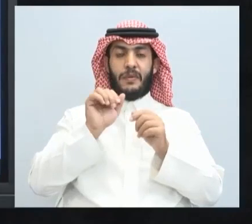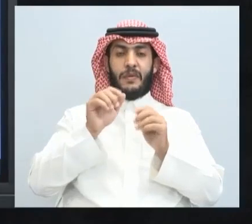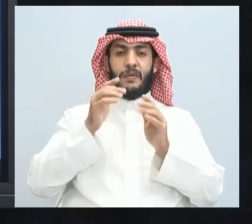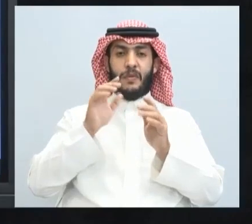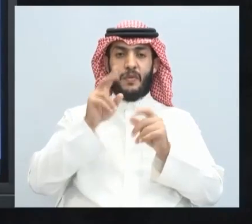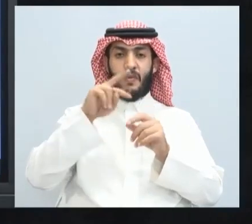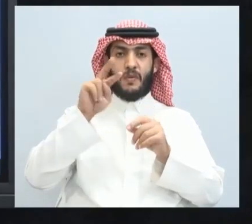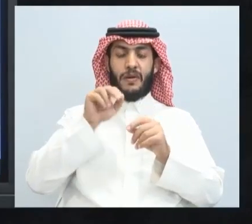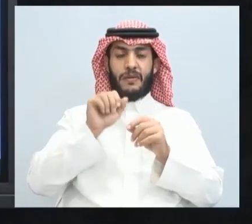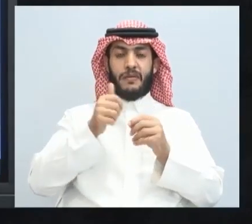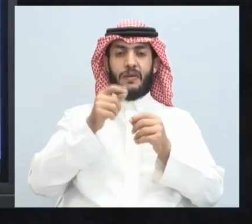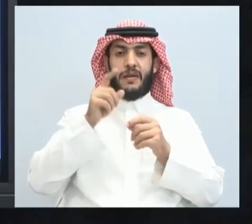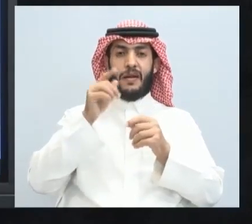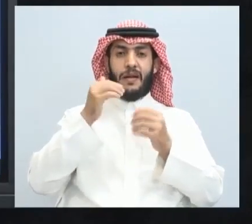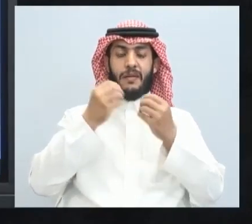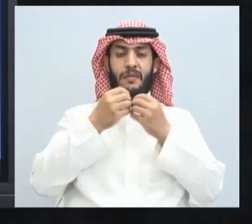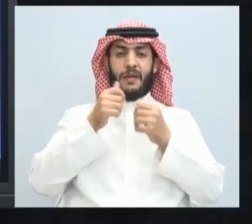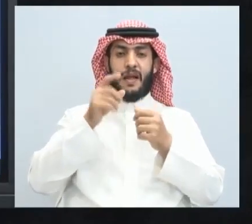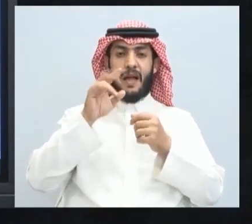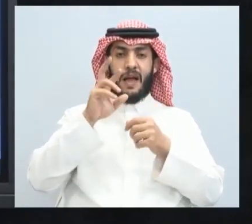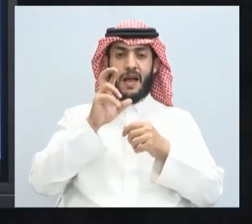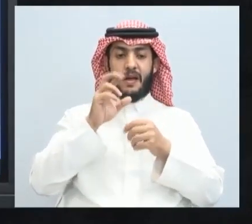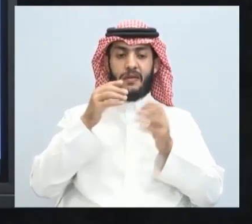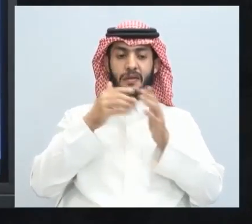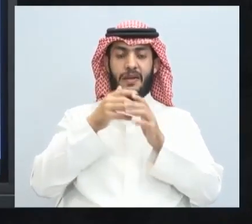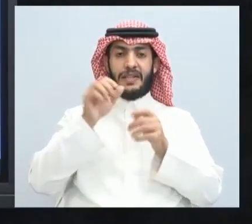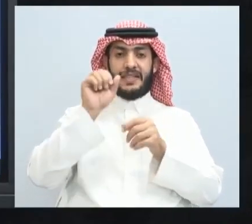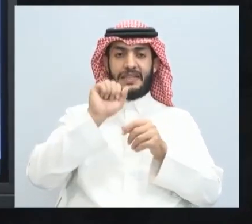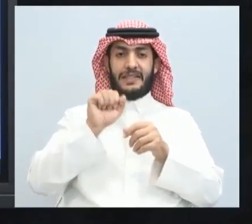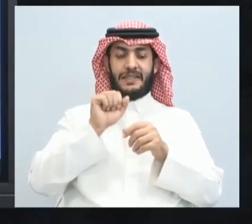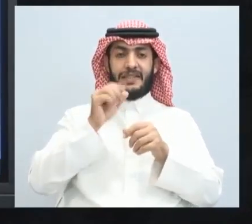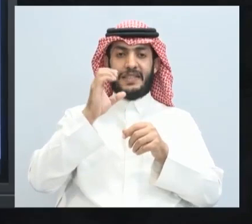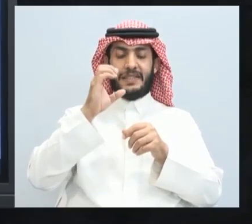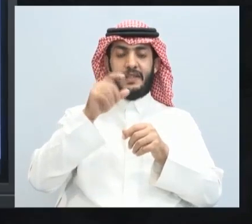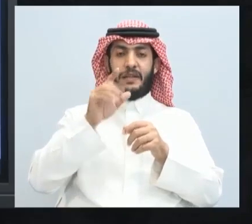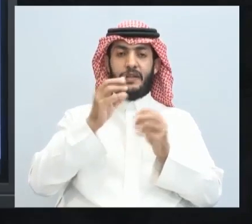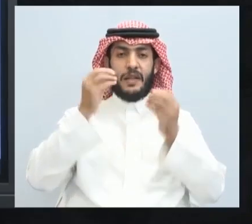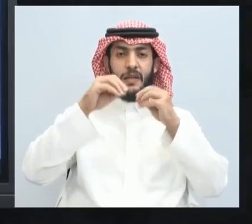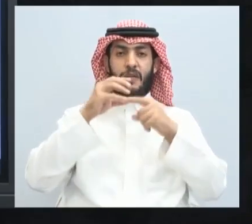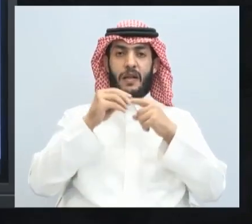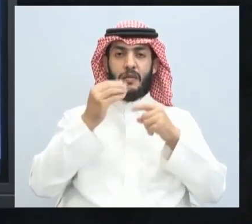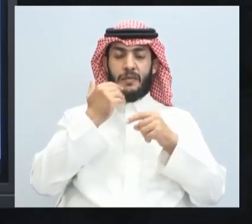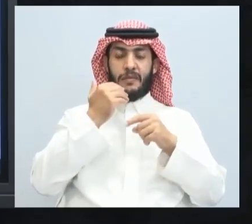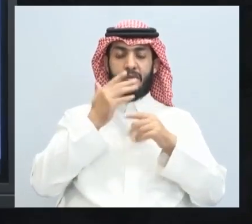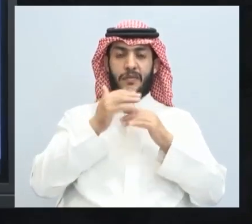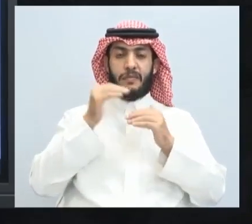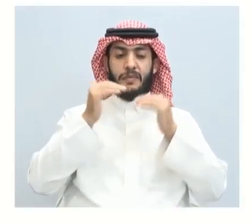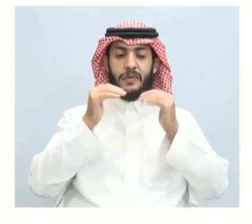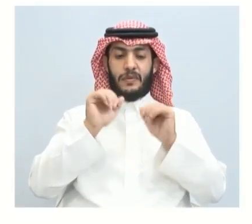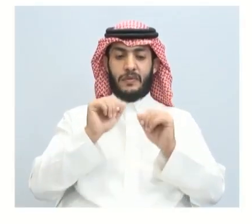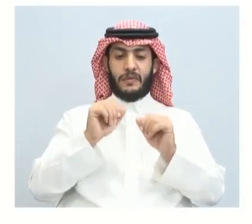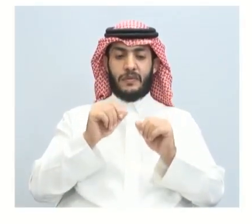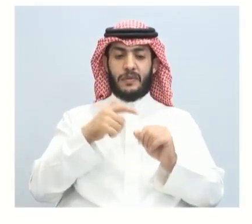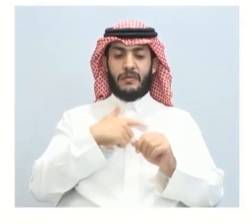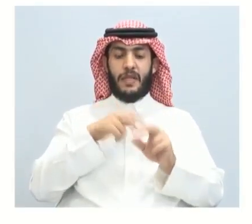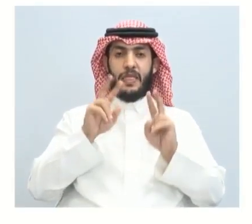واي وهي عباره عن خط افقي مجالها ار ومداها السي لا فيها تزايد ولا فيها تناقص ولا فيها قيم قصوى من